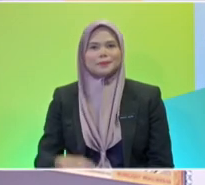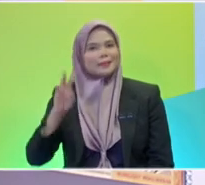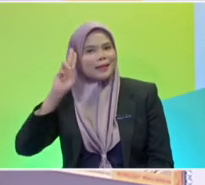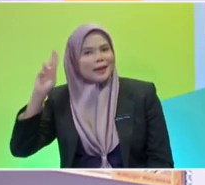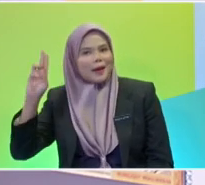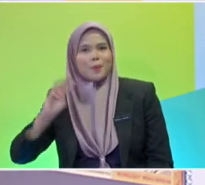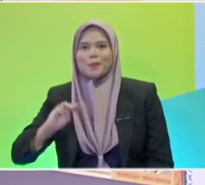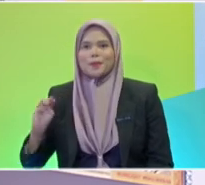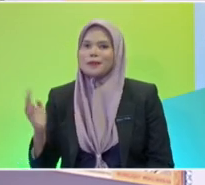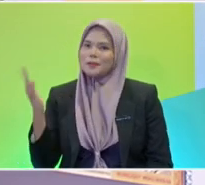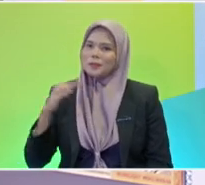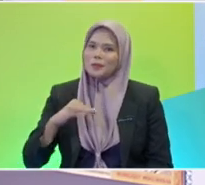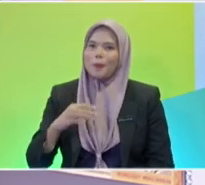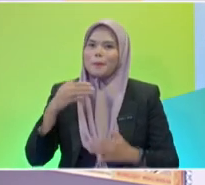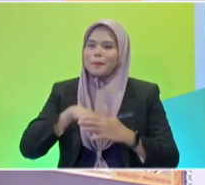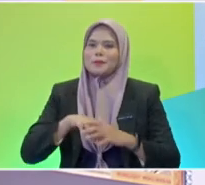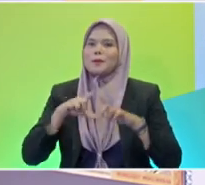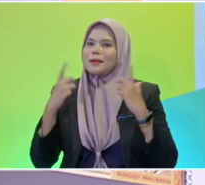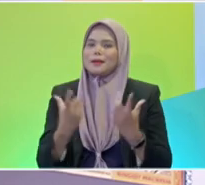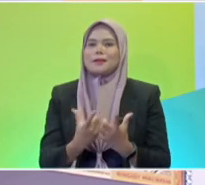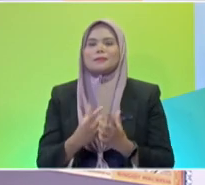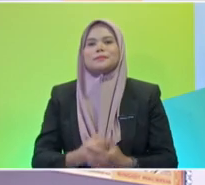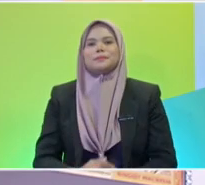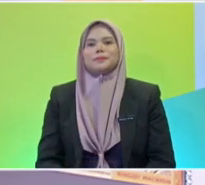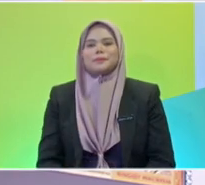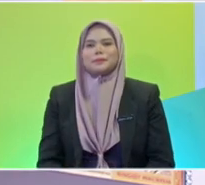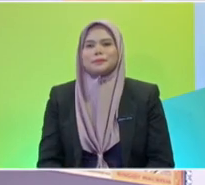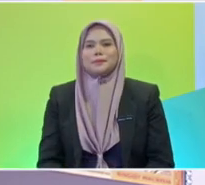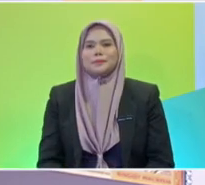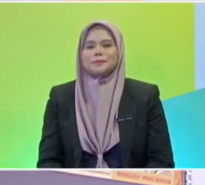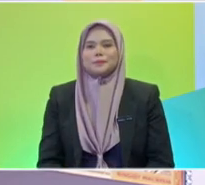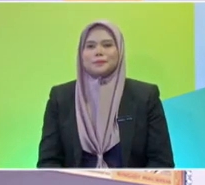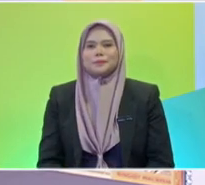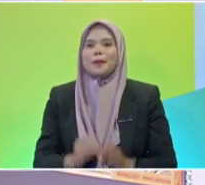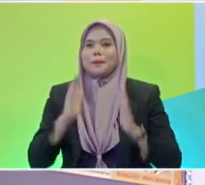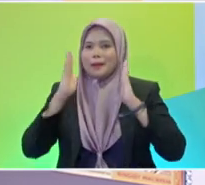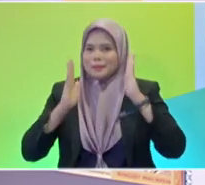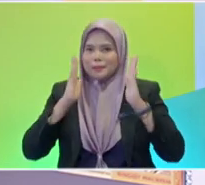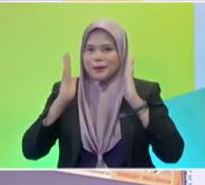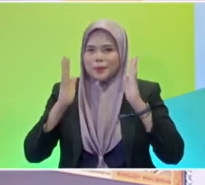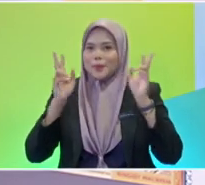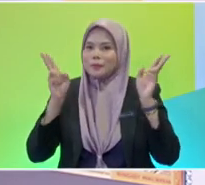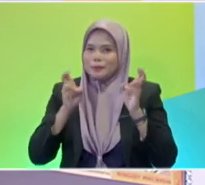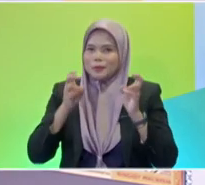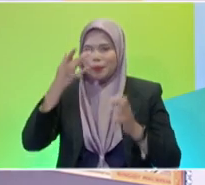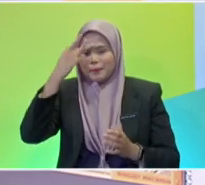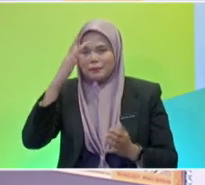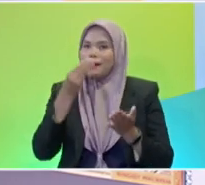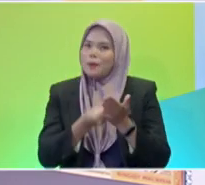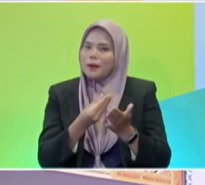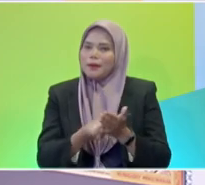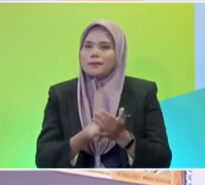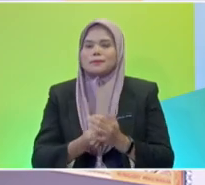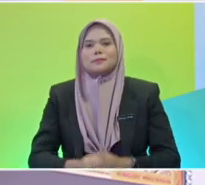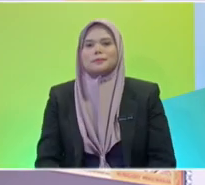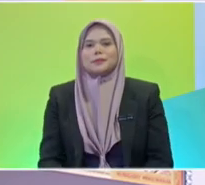kita masuk kelas hari ini kita dalam mata pelajaran bahasa Melayu pintar keuangan dan karya yang